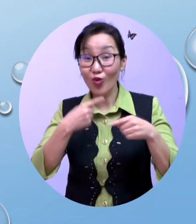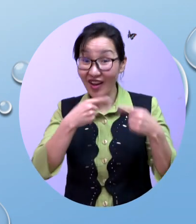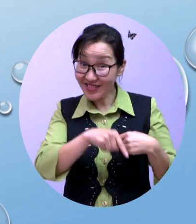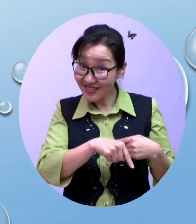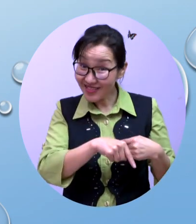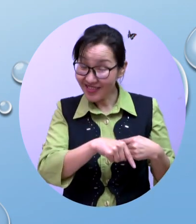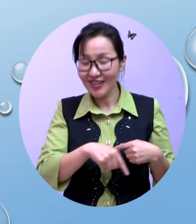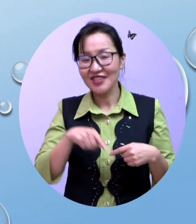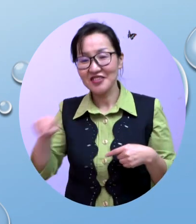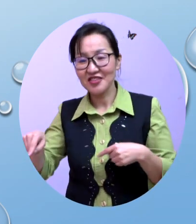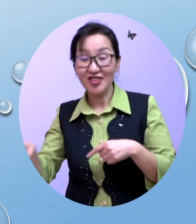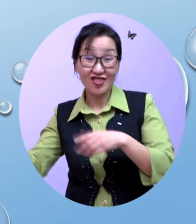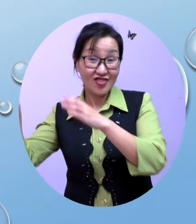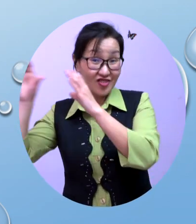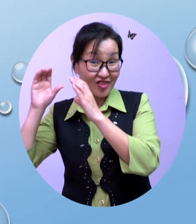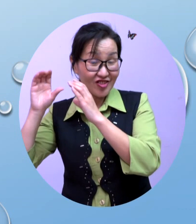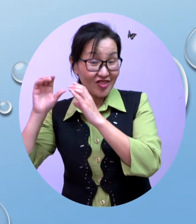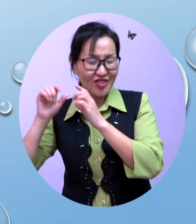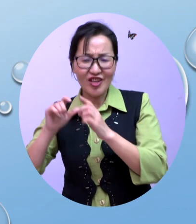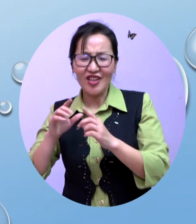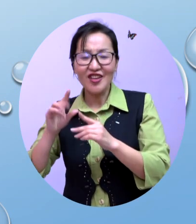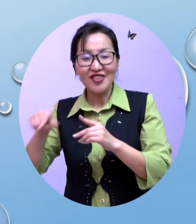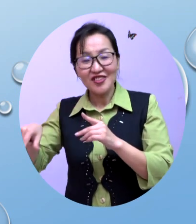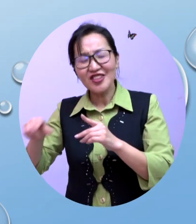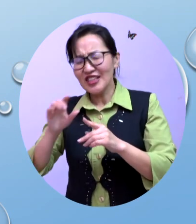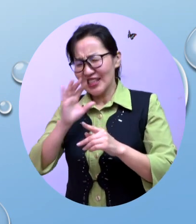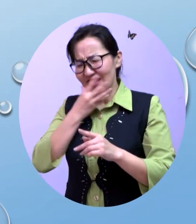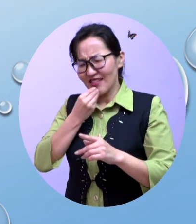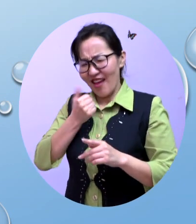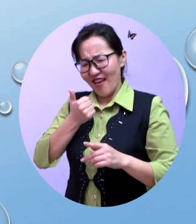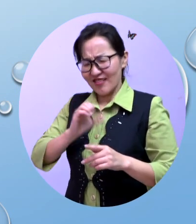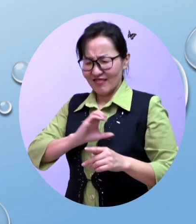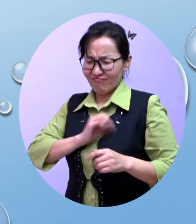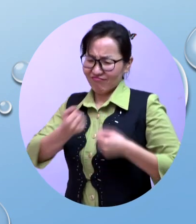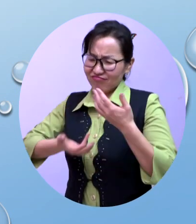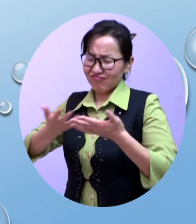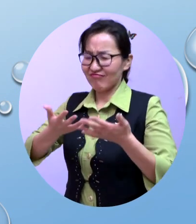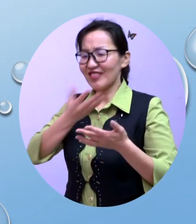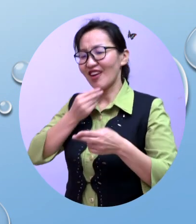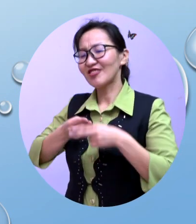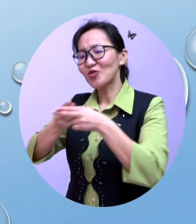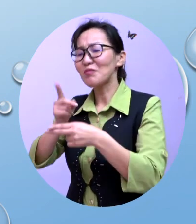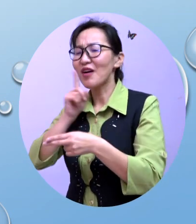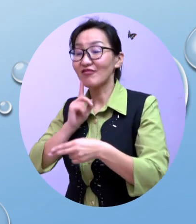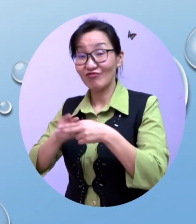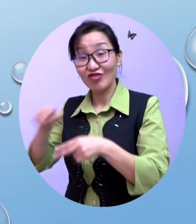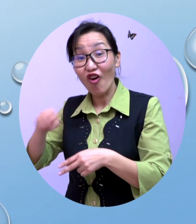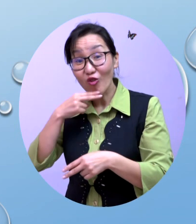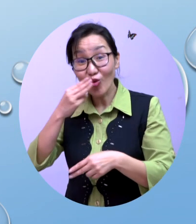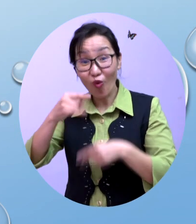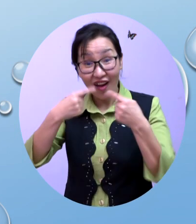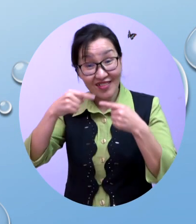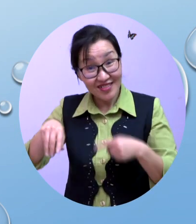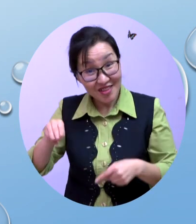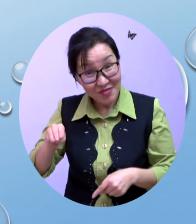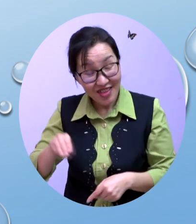Харин сонсон ихэд маань хин нэгэнд сэтгэлээсээ тусалж бусдад сайхан үйл түгээдэг охины тухай гарч байна.